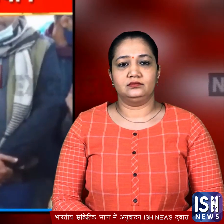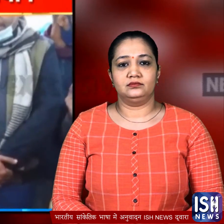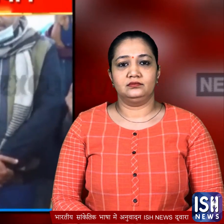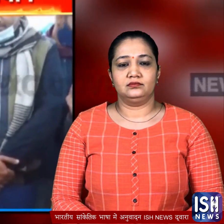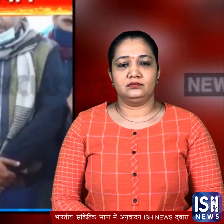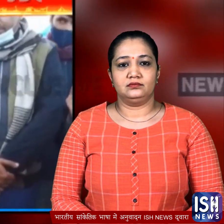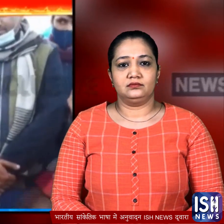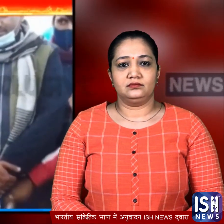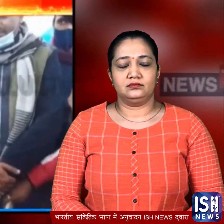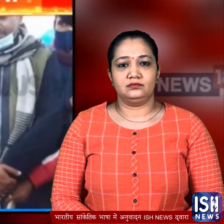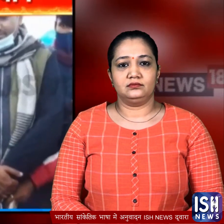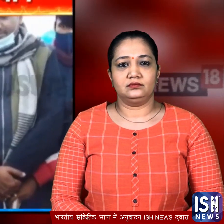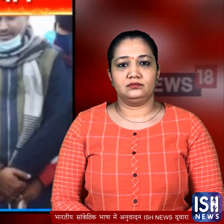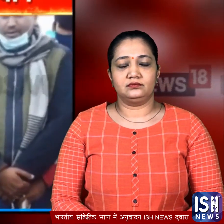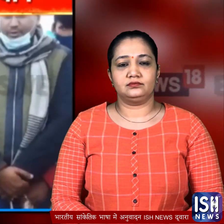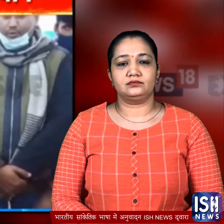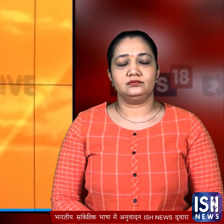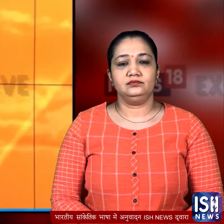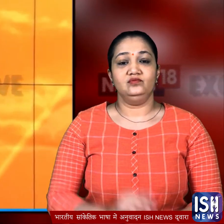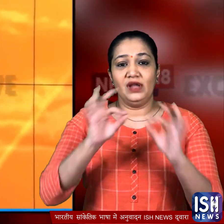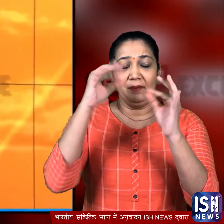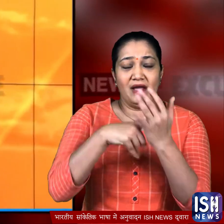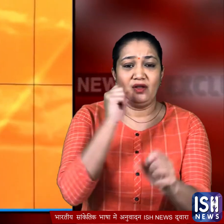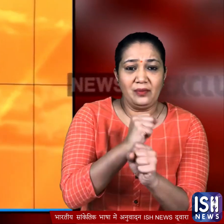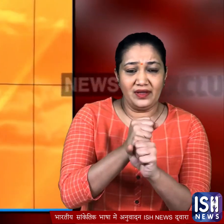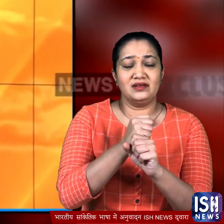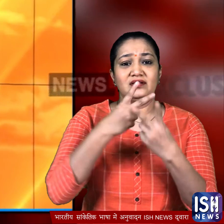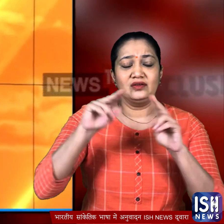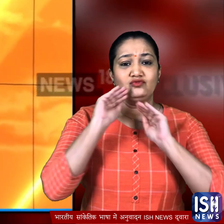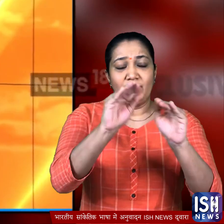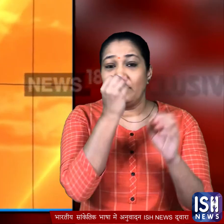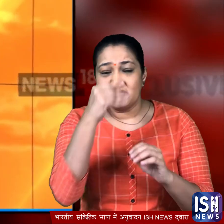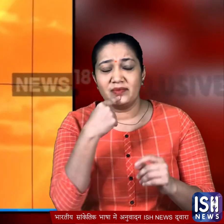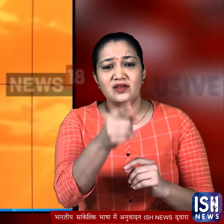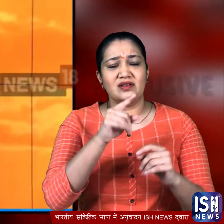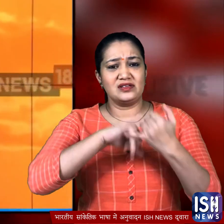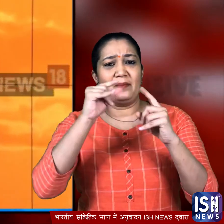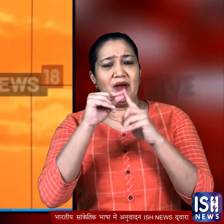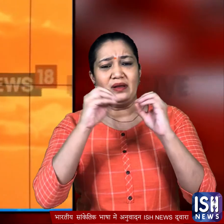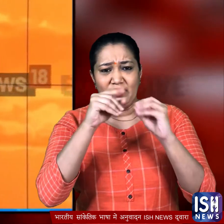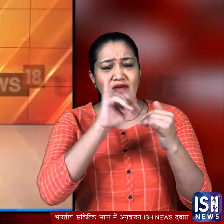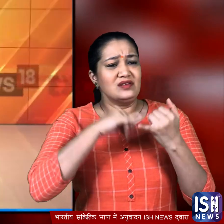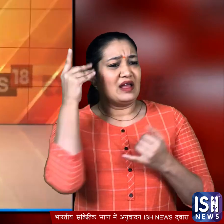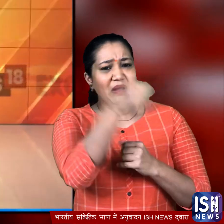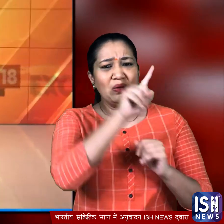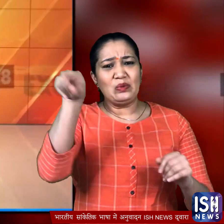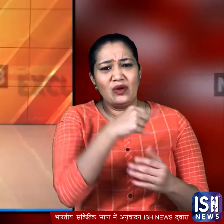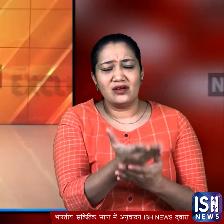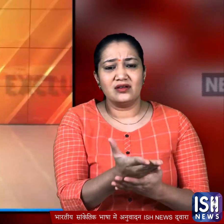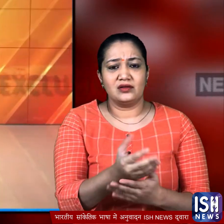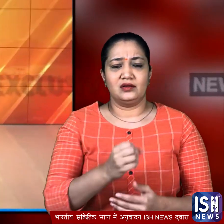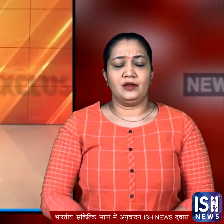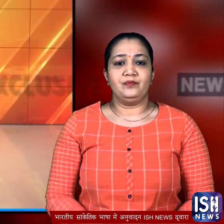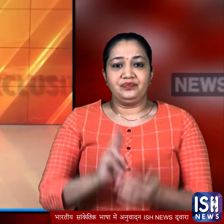पियला कितना लोग ना पियला कितना लोग। वहीं बिहार सरकार में जेडीयू की सहयोगी बीजेपी ने श्याम बहादुर सिंह के बयान पर निशाना